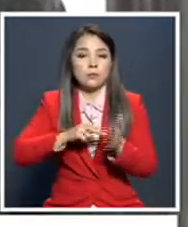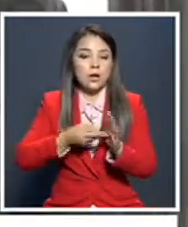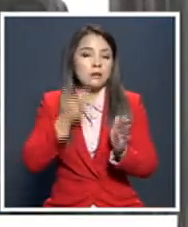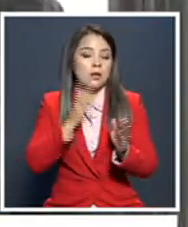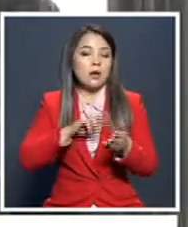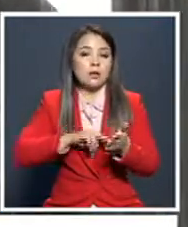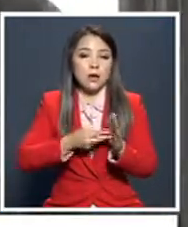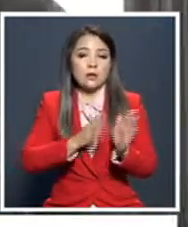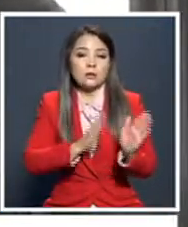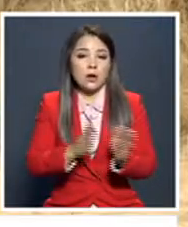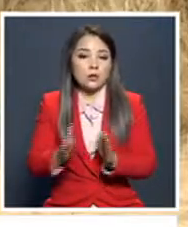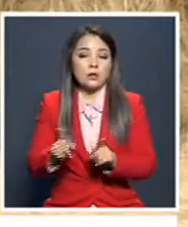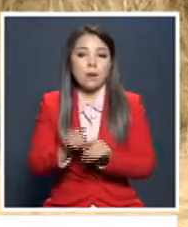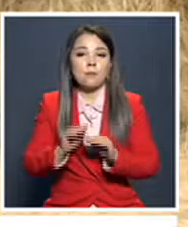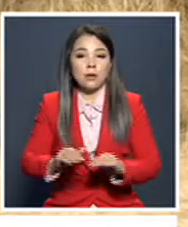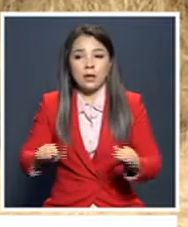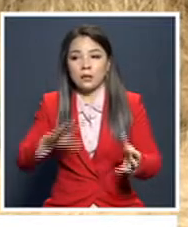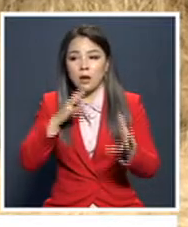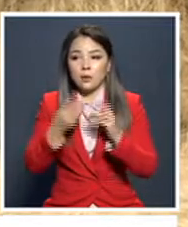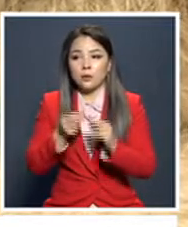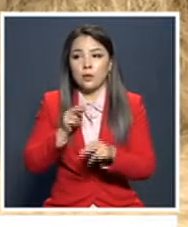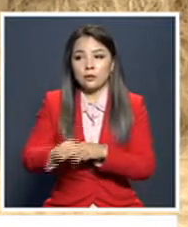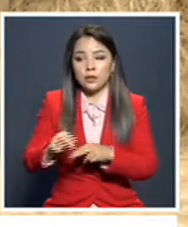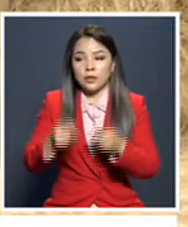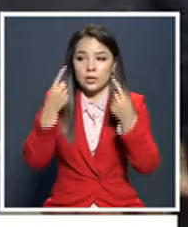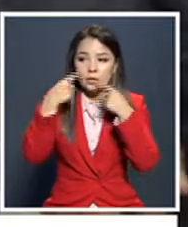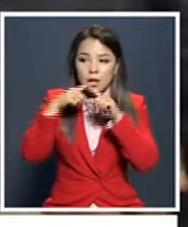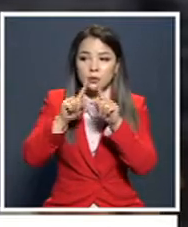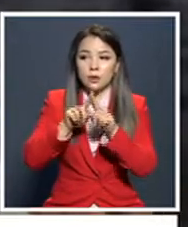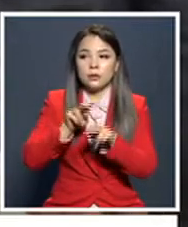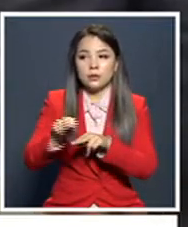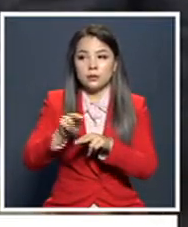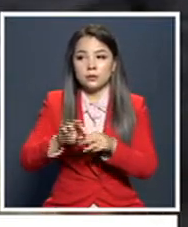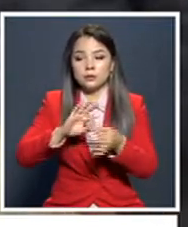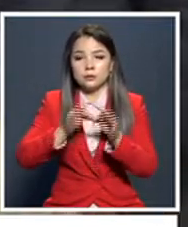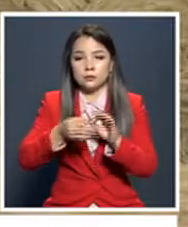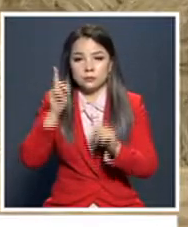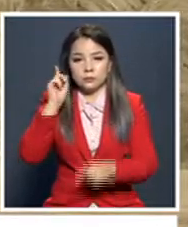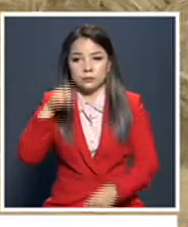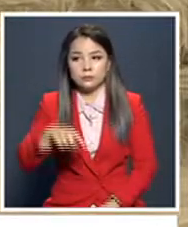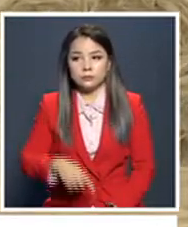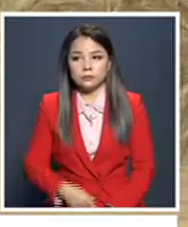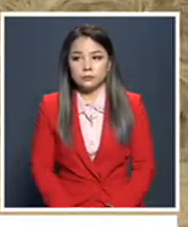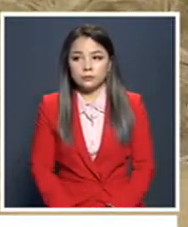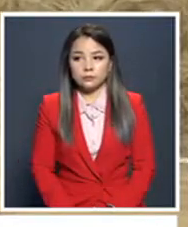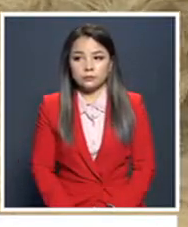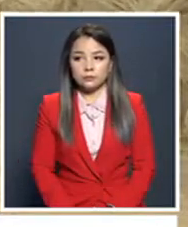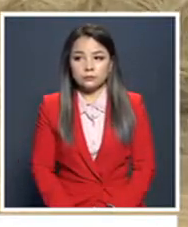жұмысқа балаларын да баулып, бүгінде олар да техниканың тілін жақсы біледі.